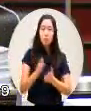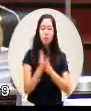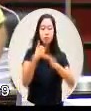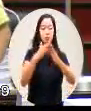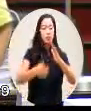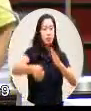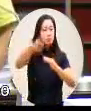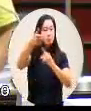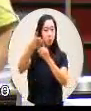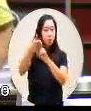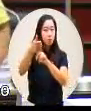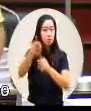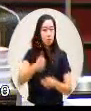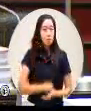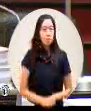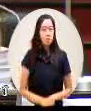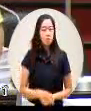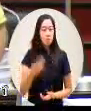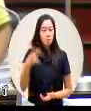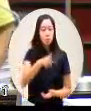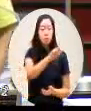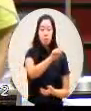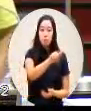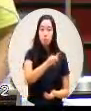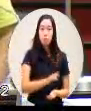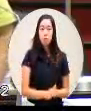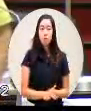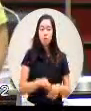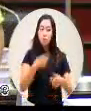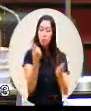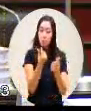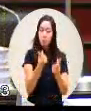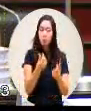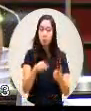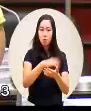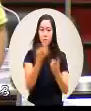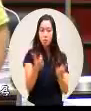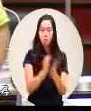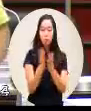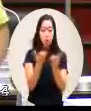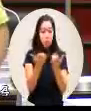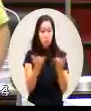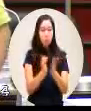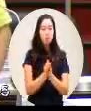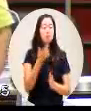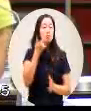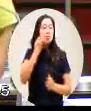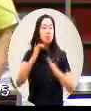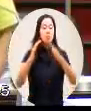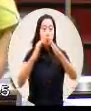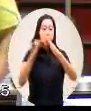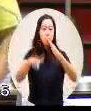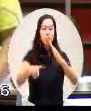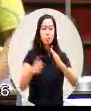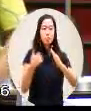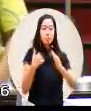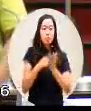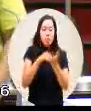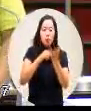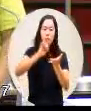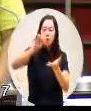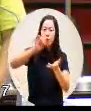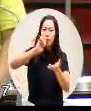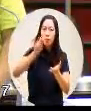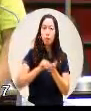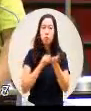长老师包括学生家长会长的投诉陈